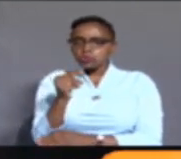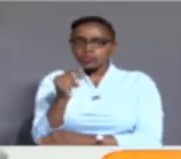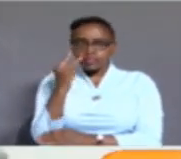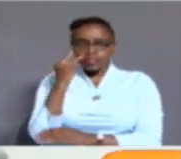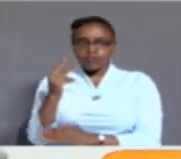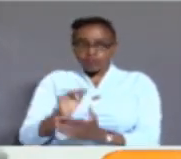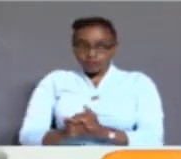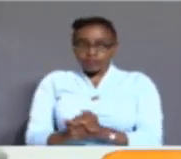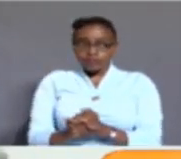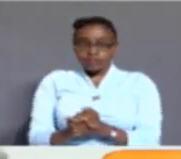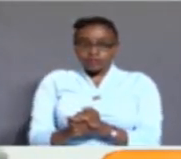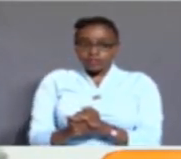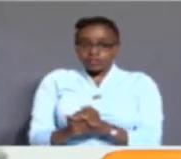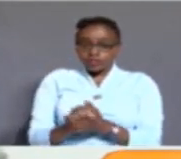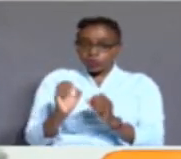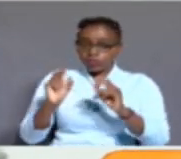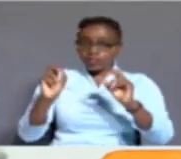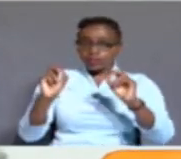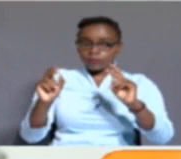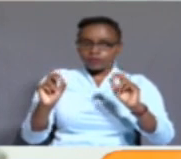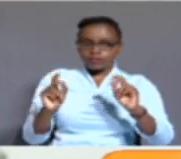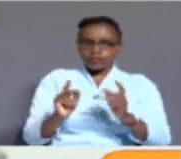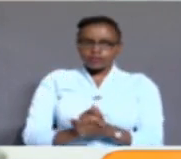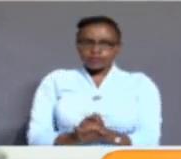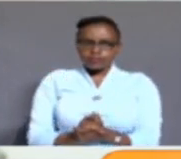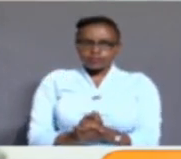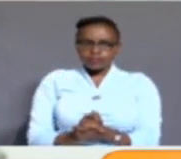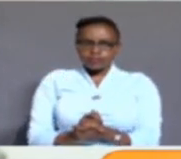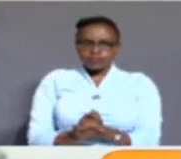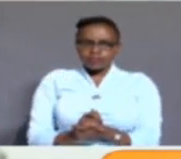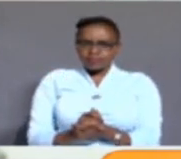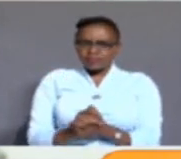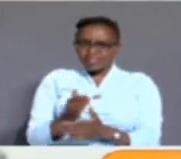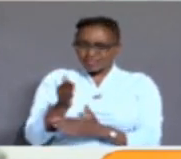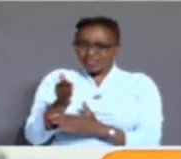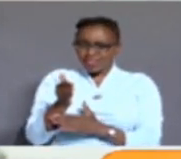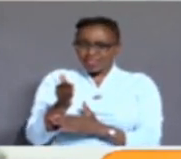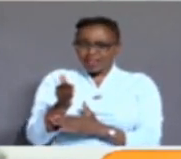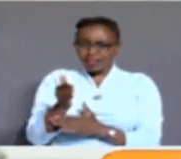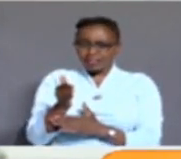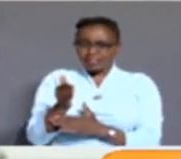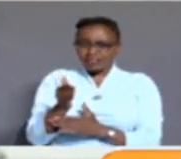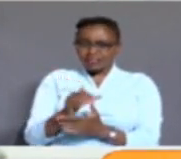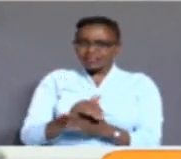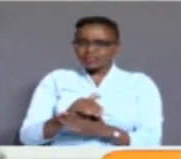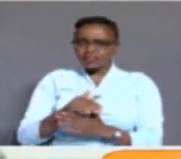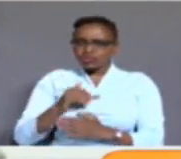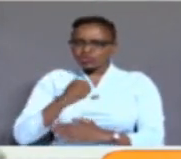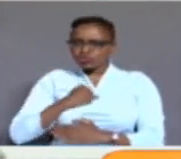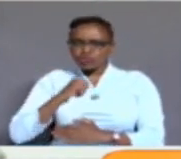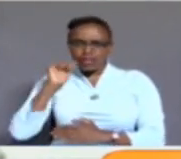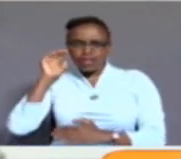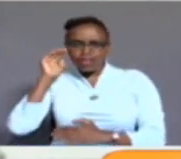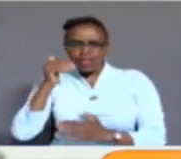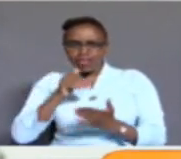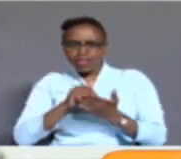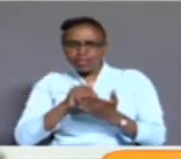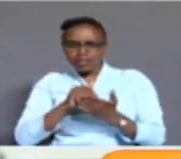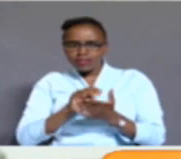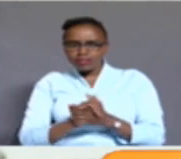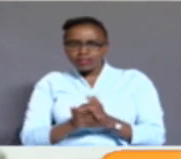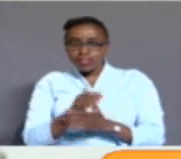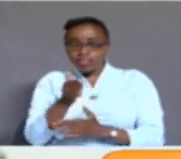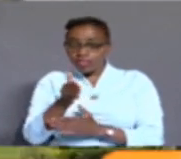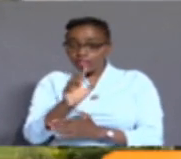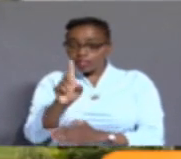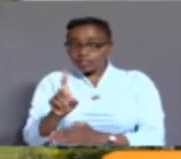before they were moved. Okay. And they still is there. Pardon? They still is there under control.